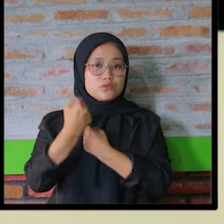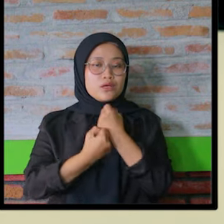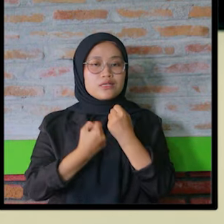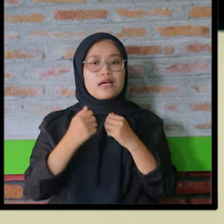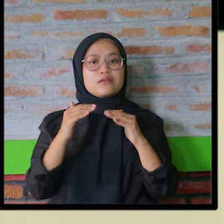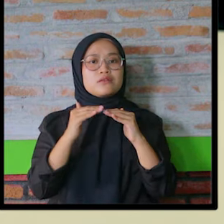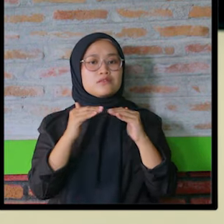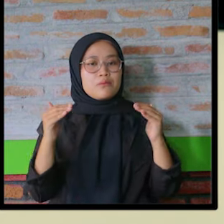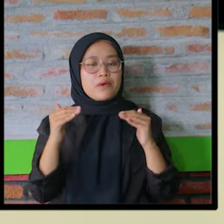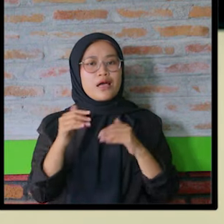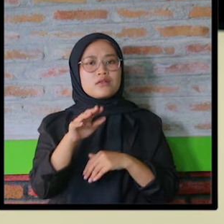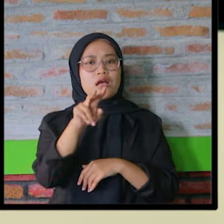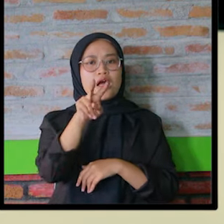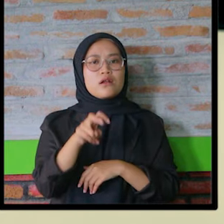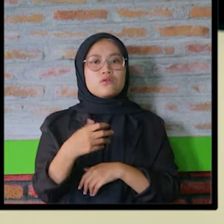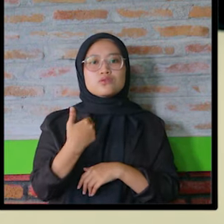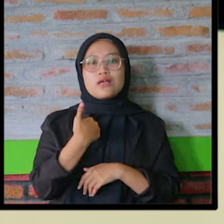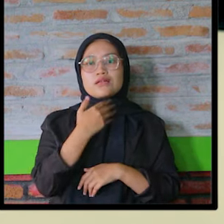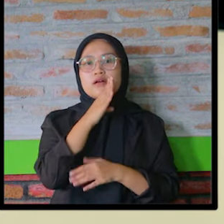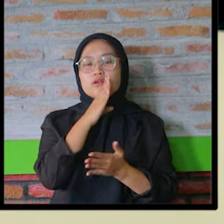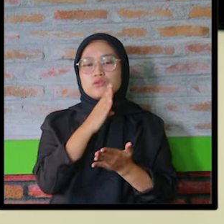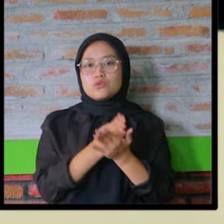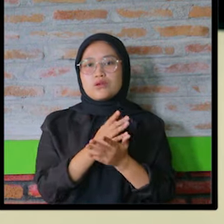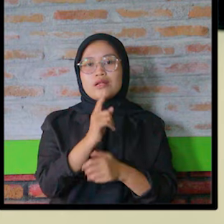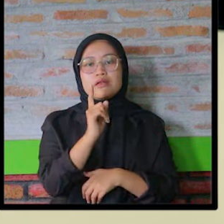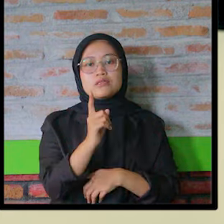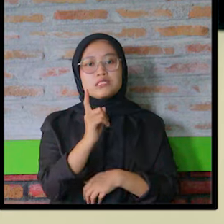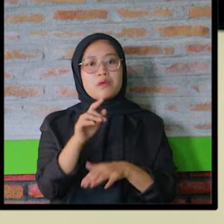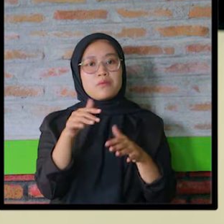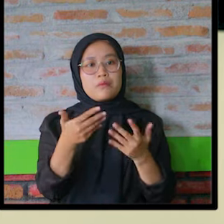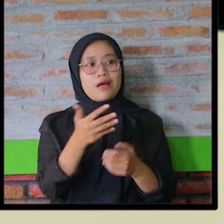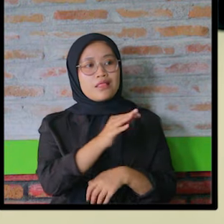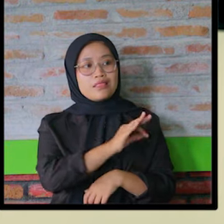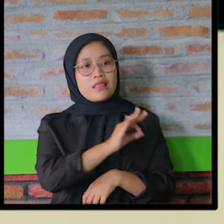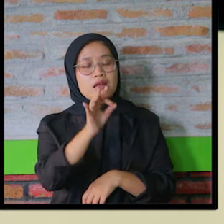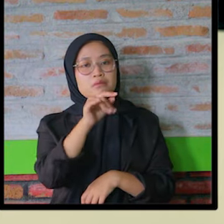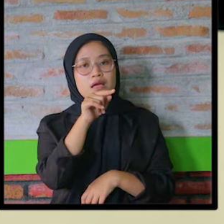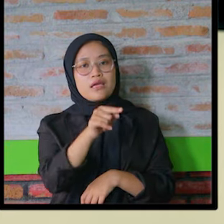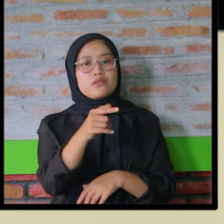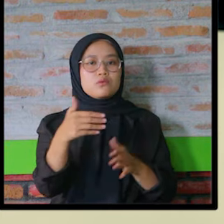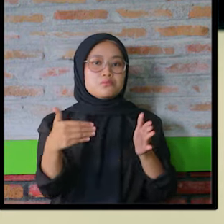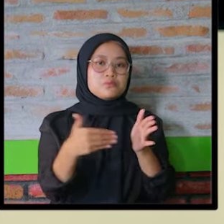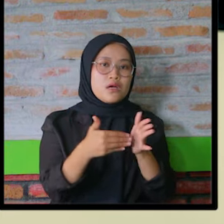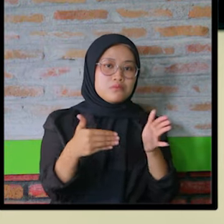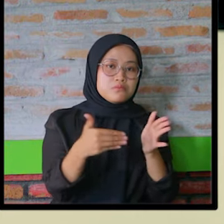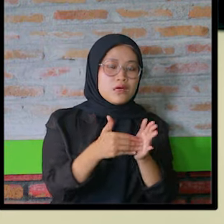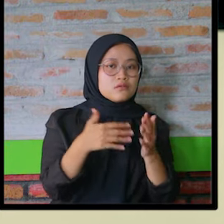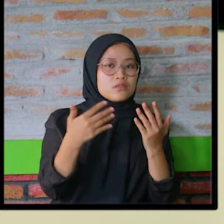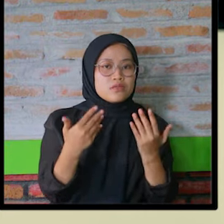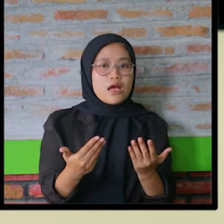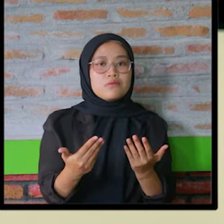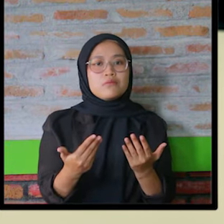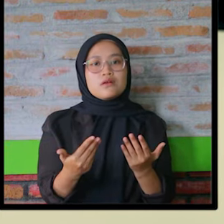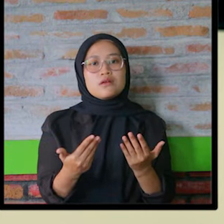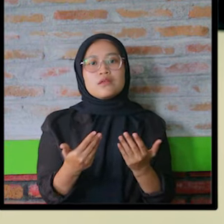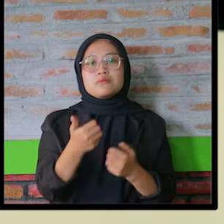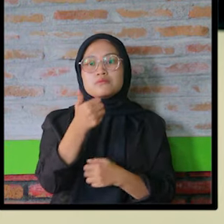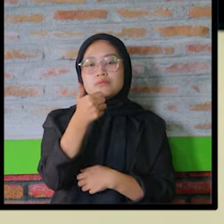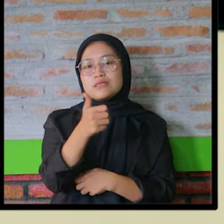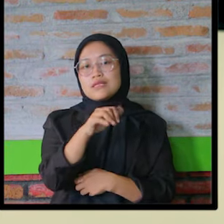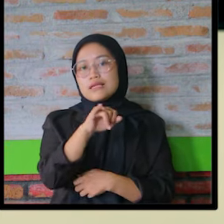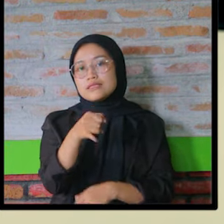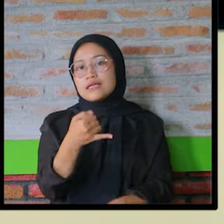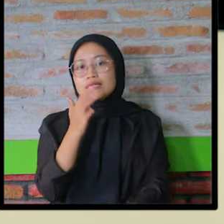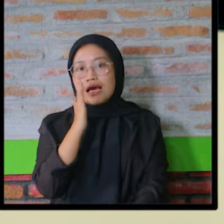kan karena apa tanpa itu hambatan apapun itu bisa jadi alasan h